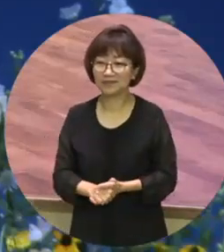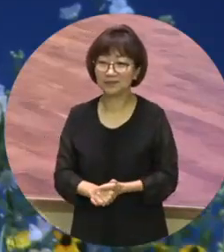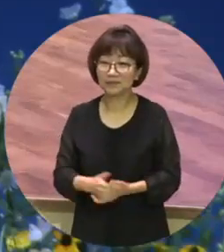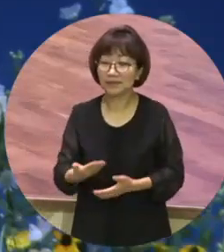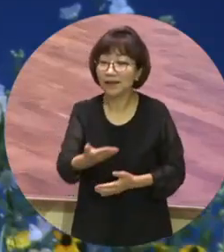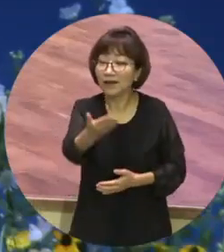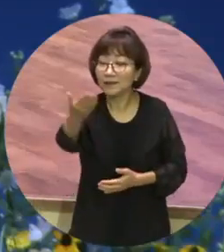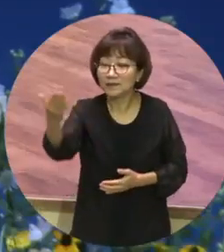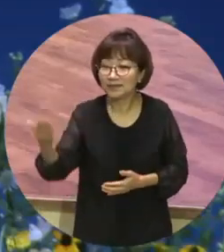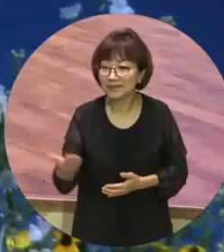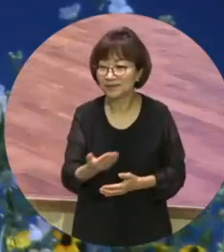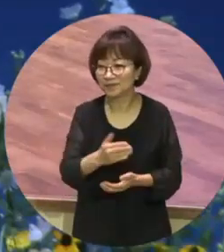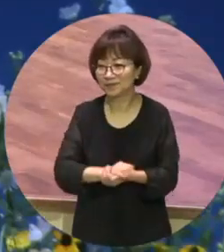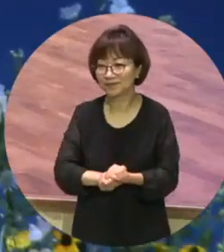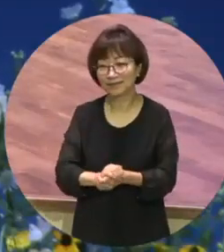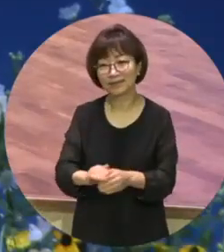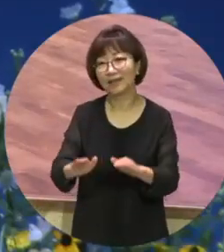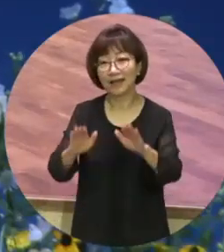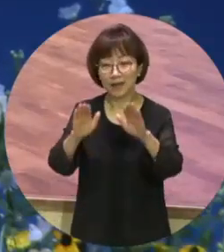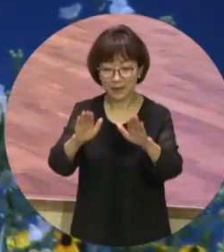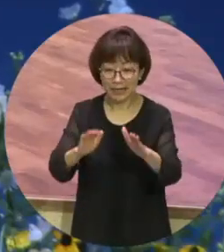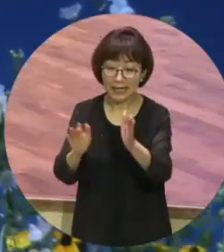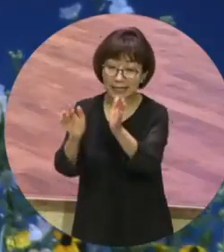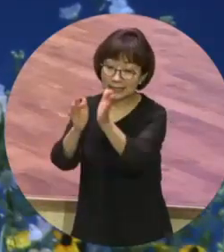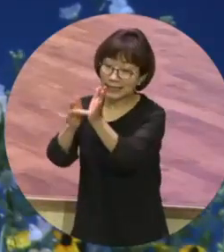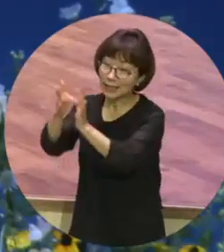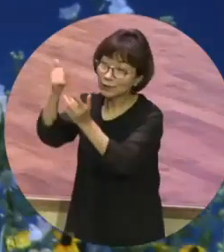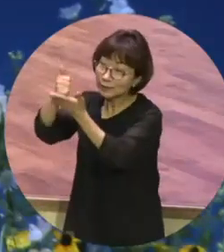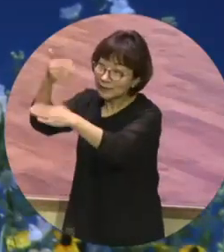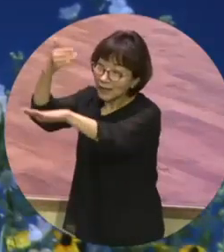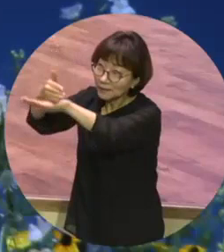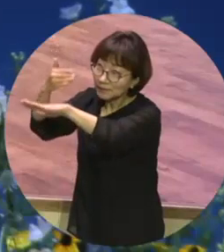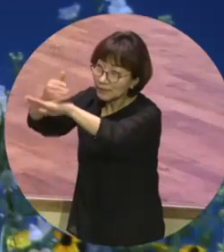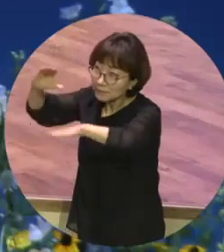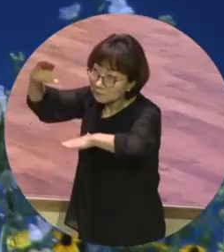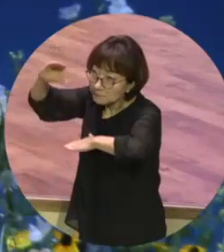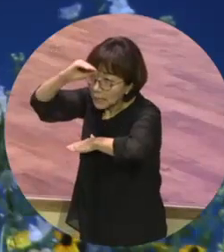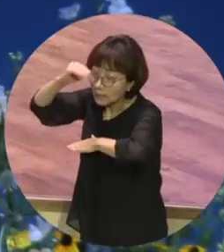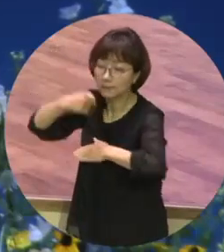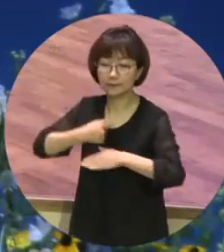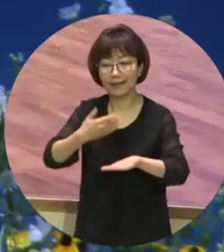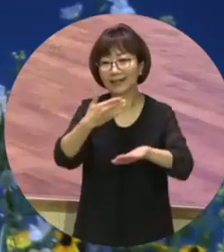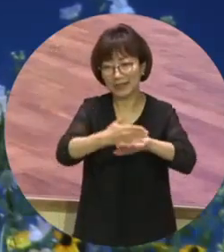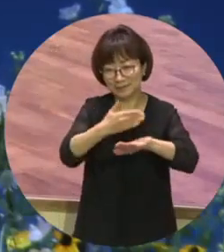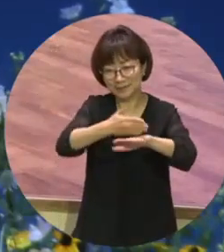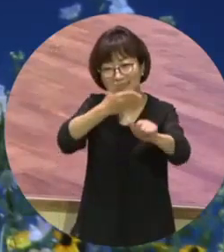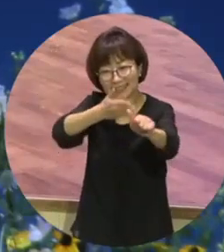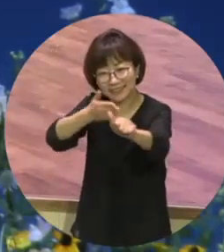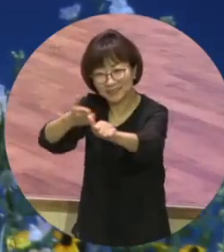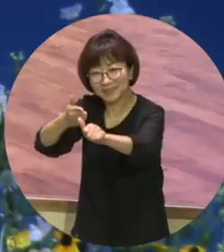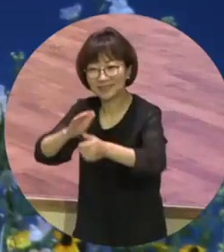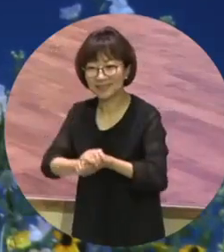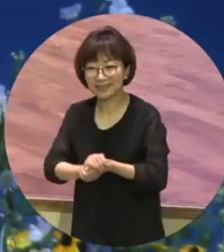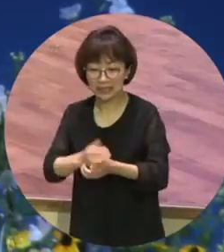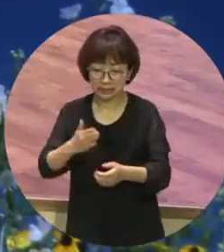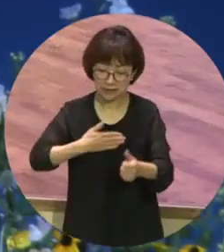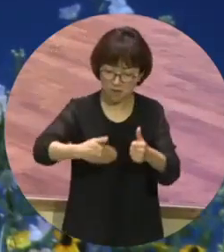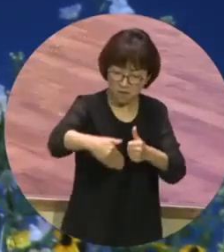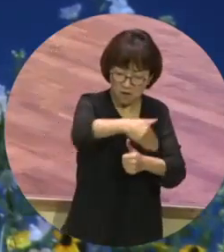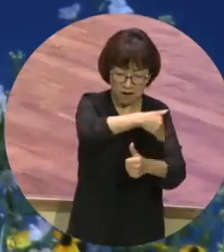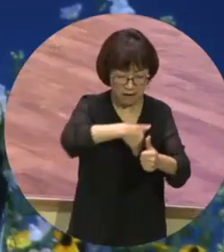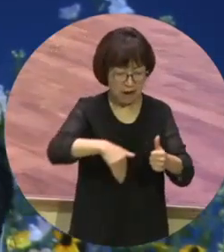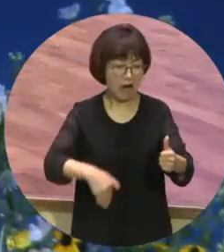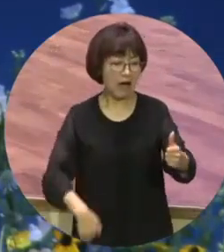오늘 말씀 통해서 예수님의 감사가 나의 감사가 되는, 어떤 환경 속에서